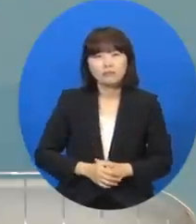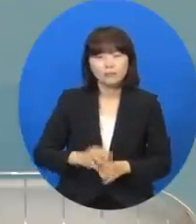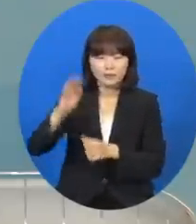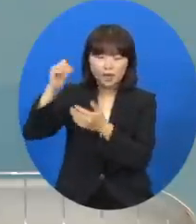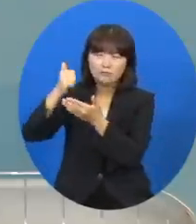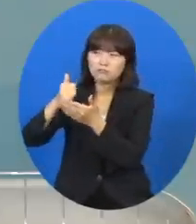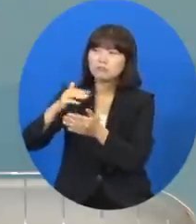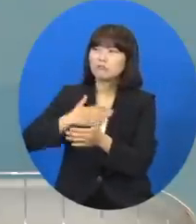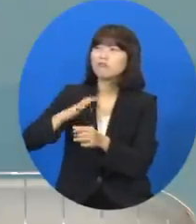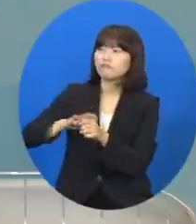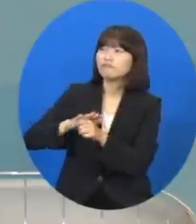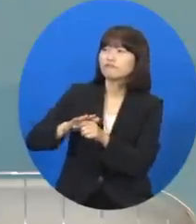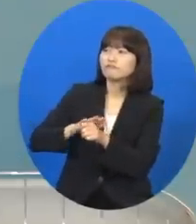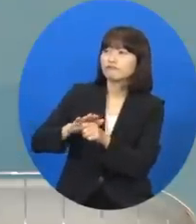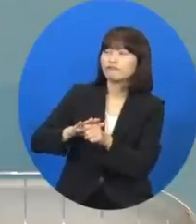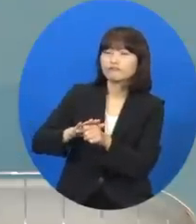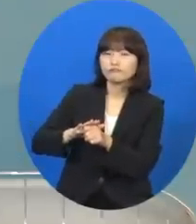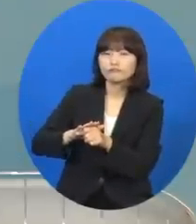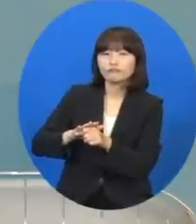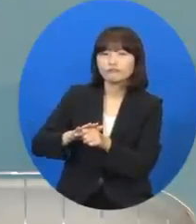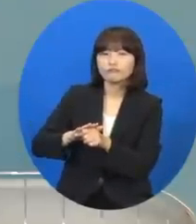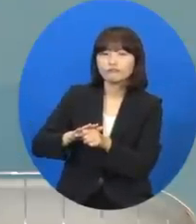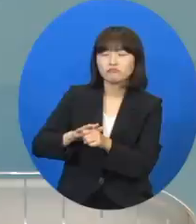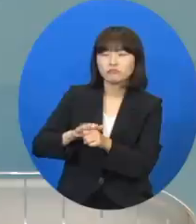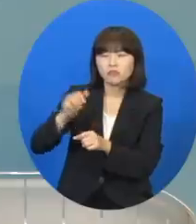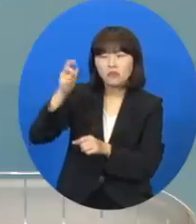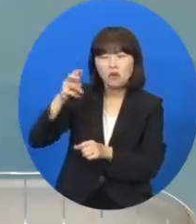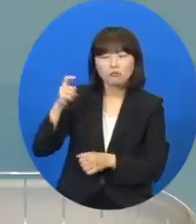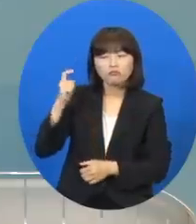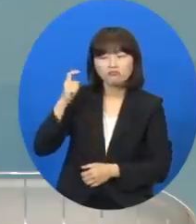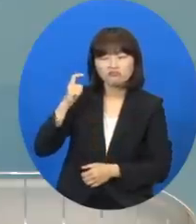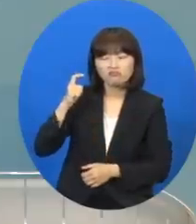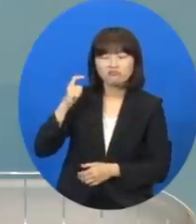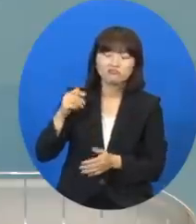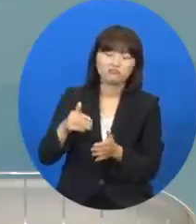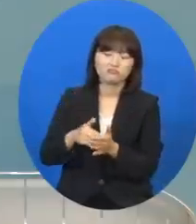나 사랑하신대 한두 번 들은 말도 아니고 뭐.